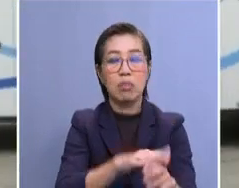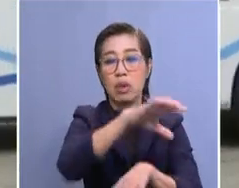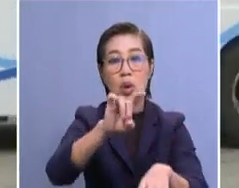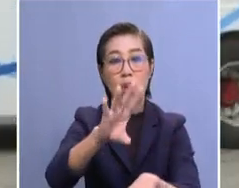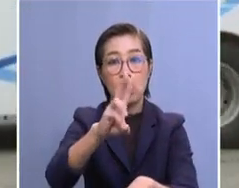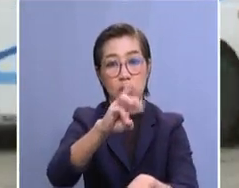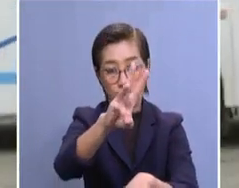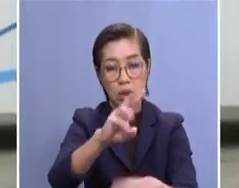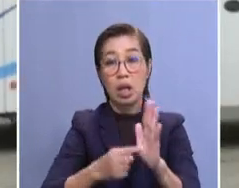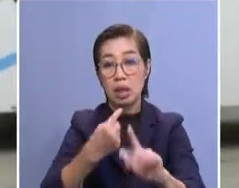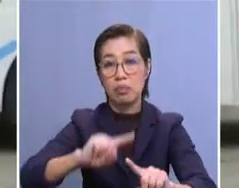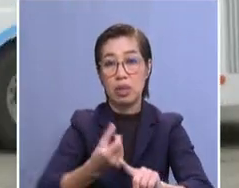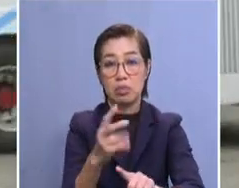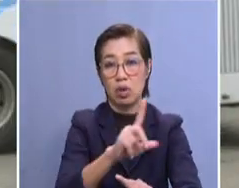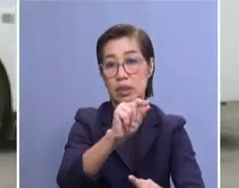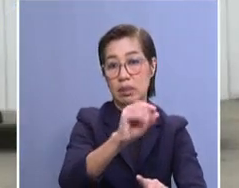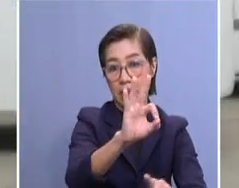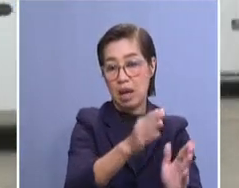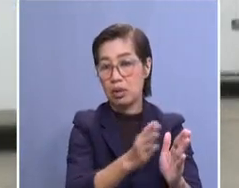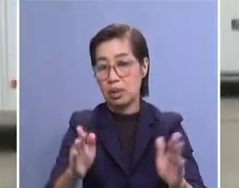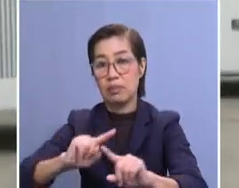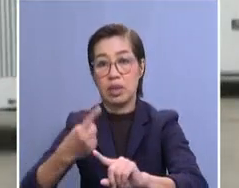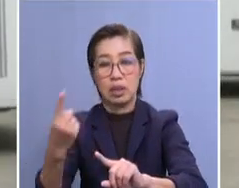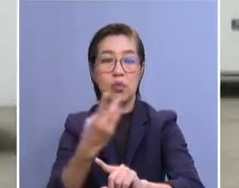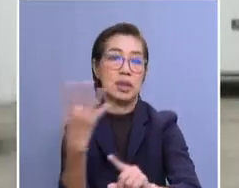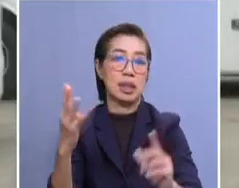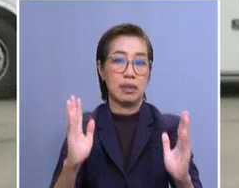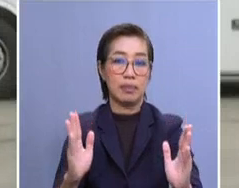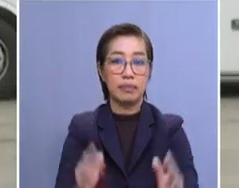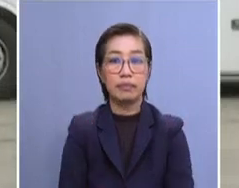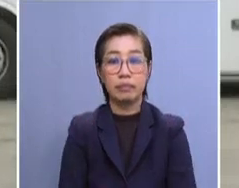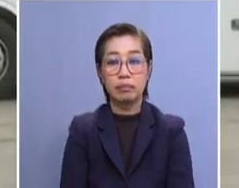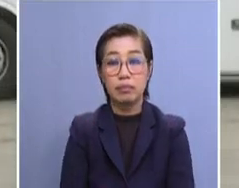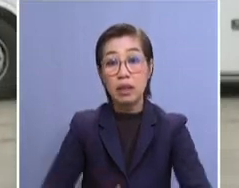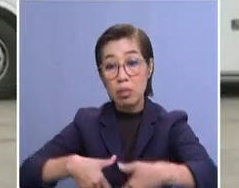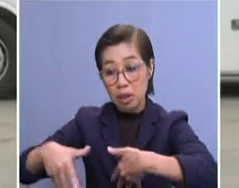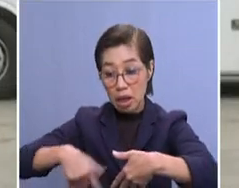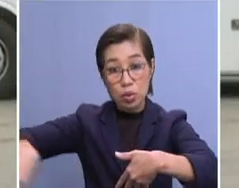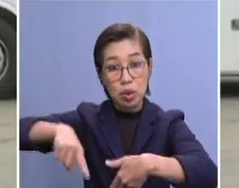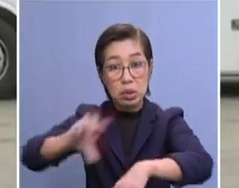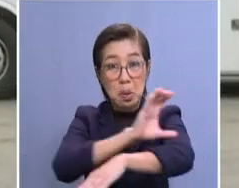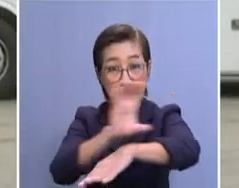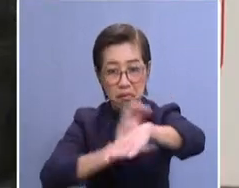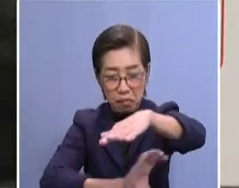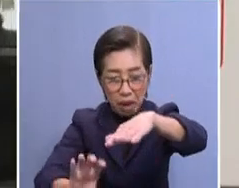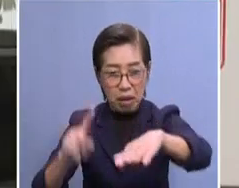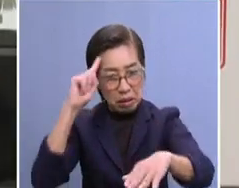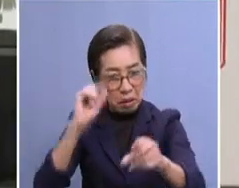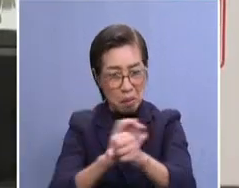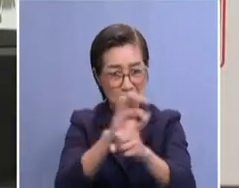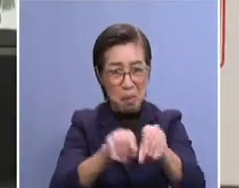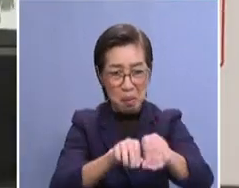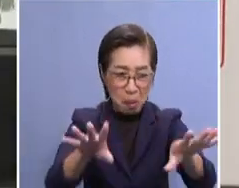ในช่วงเทศกาลจะเริ่มตั้งแต่ 29ธันวาคมนี้ถึง 4มกราคมปีหน้าค่ะส่วนผู้ใช้บริการรถไฟฟ้าที่กังวลปัญหาการระบาด